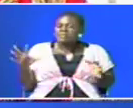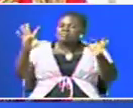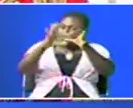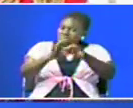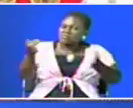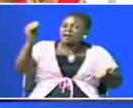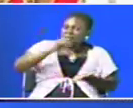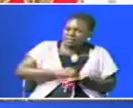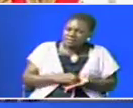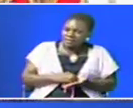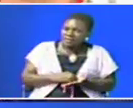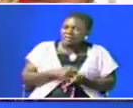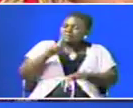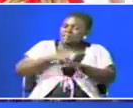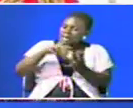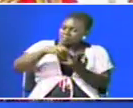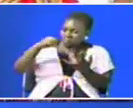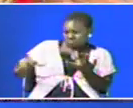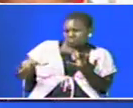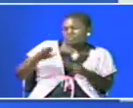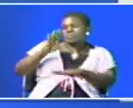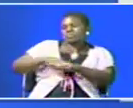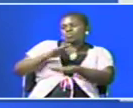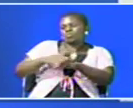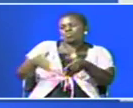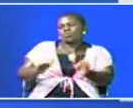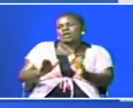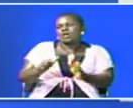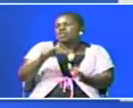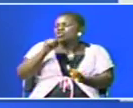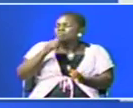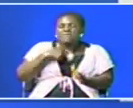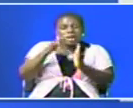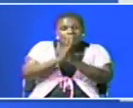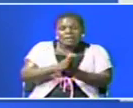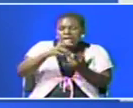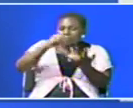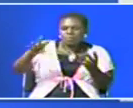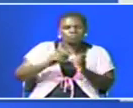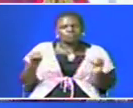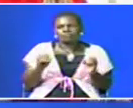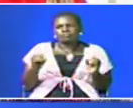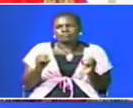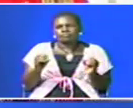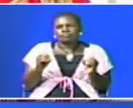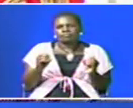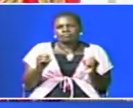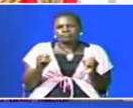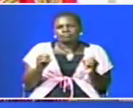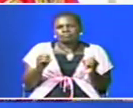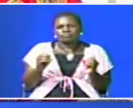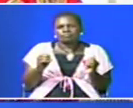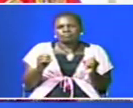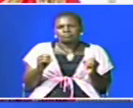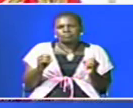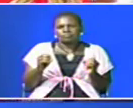kuungana. Kwa hivyo mkiachana muachane vizuri, na wala siwaombei kuachana. Twendeni hivi mpaka tungoke meno tukiwa